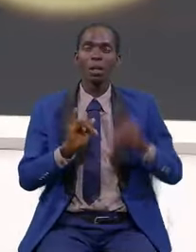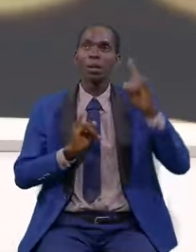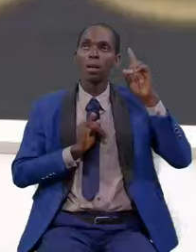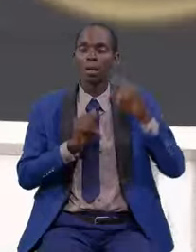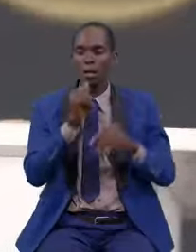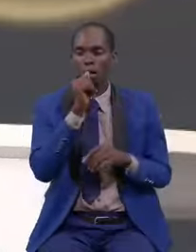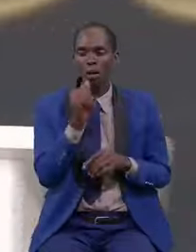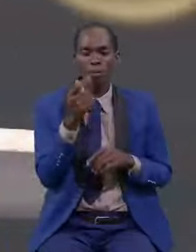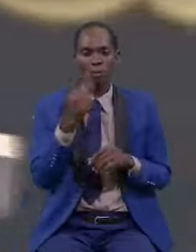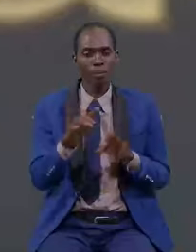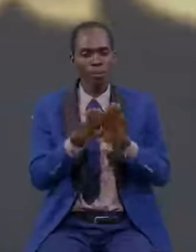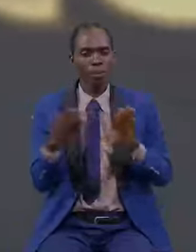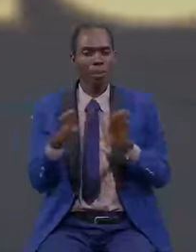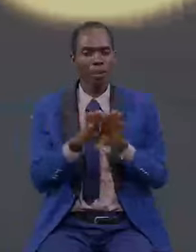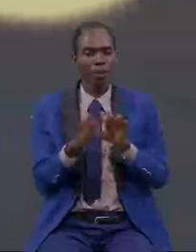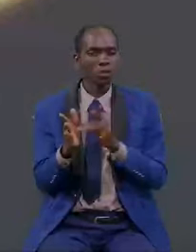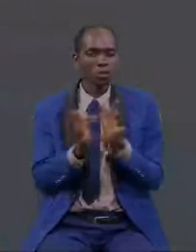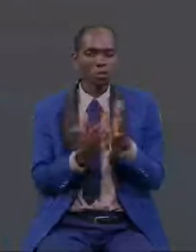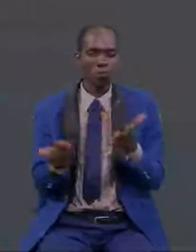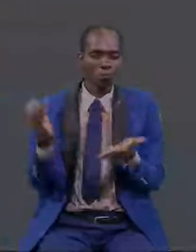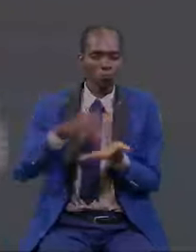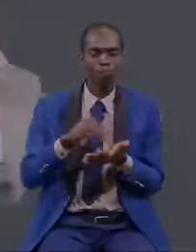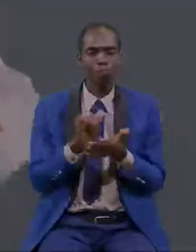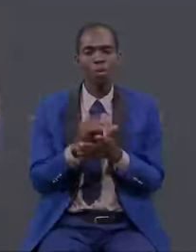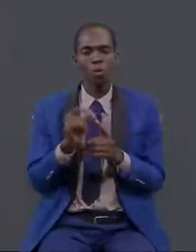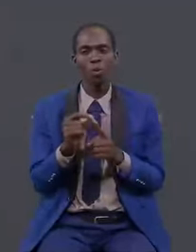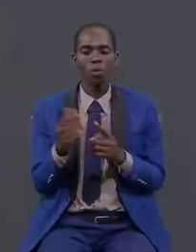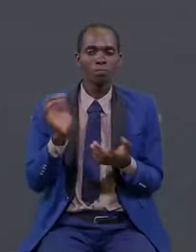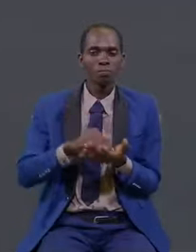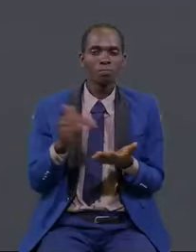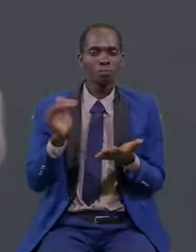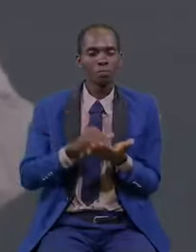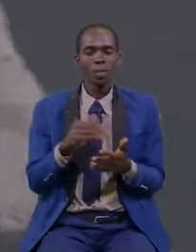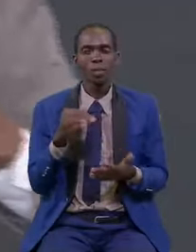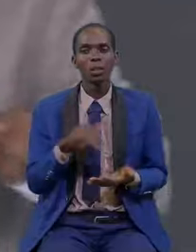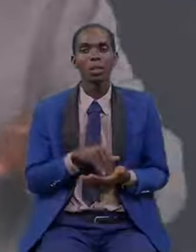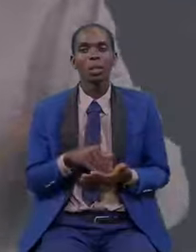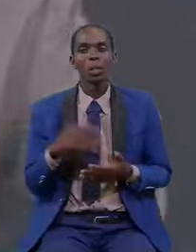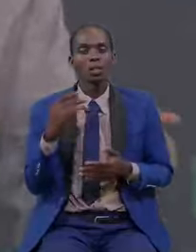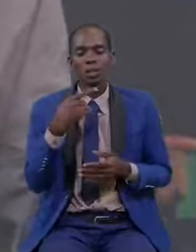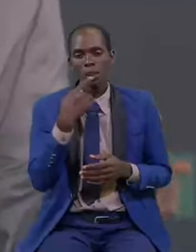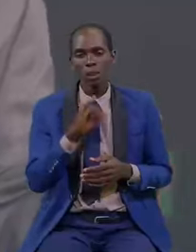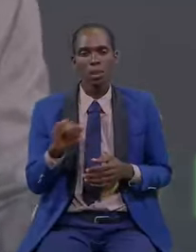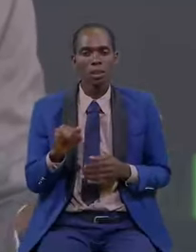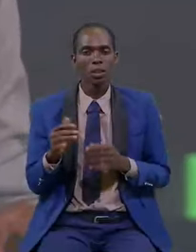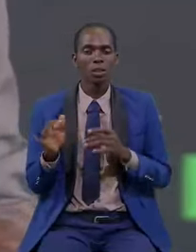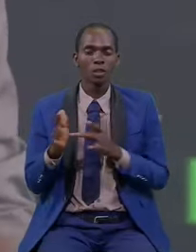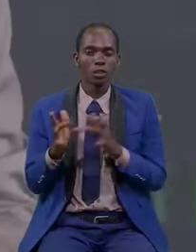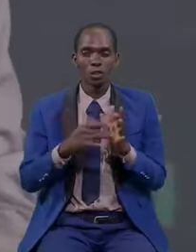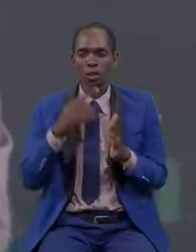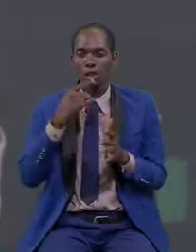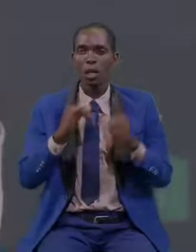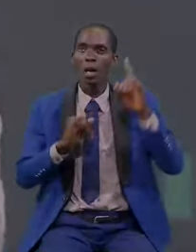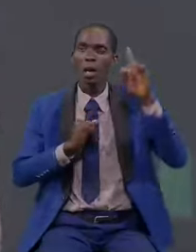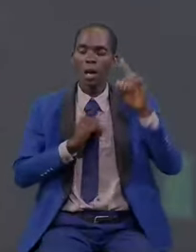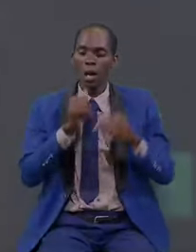la porte. Il répète cela. La répétition, c'est pour l'accent. Je suis